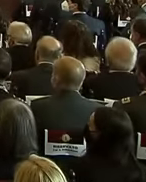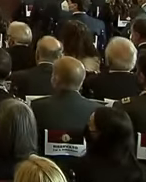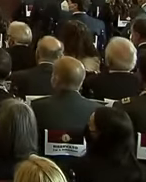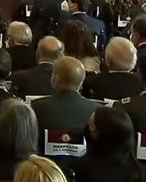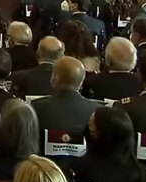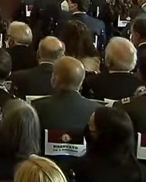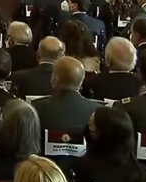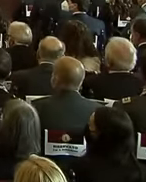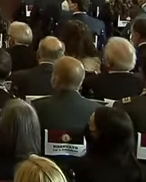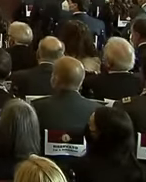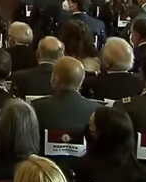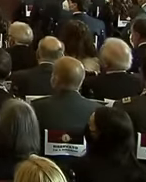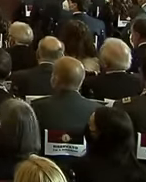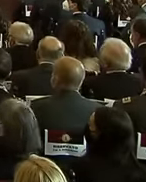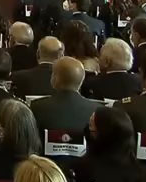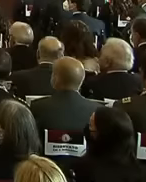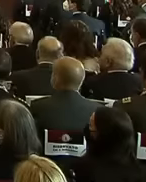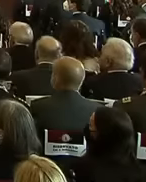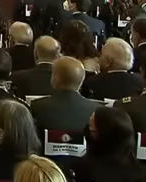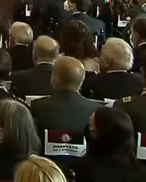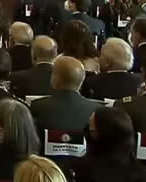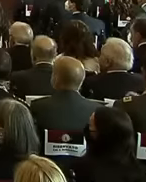C Ciao